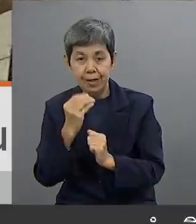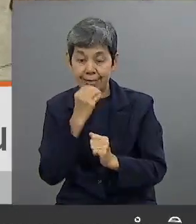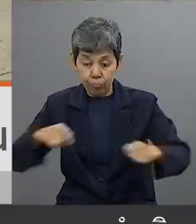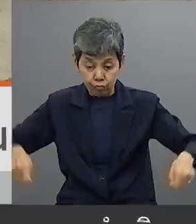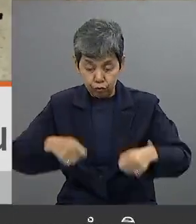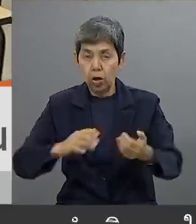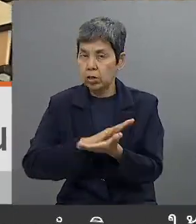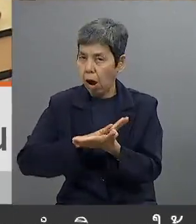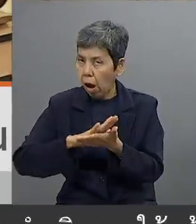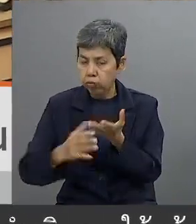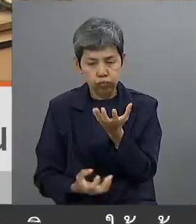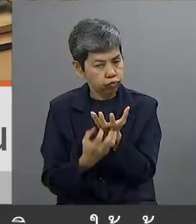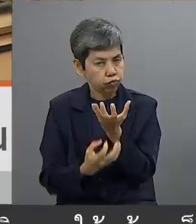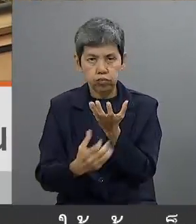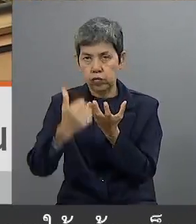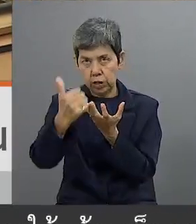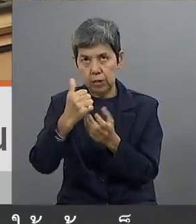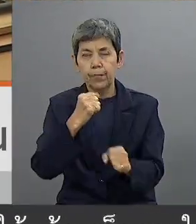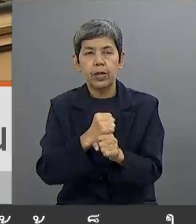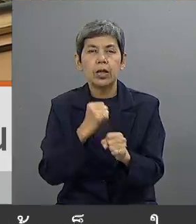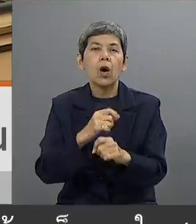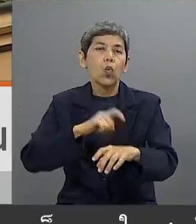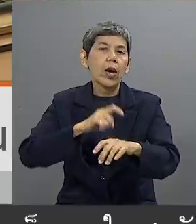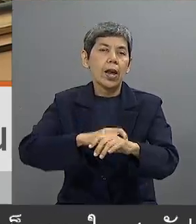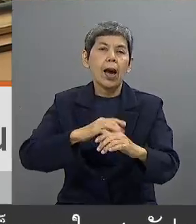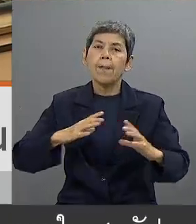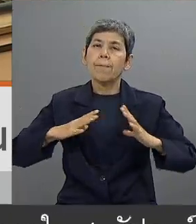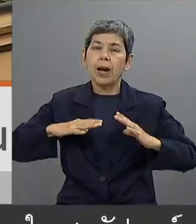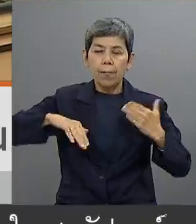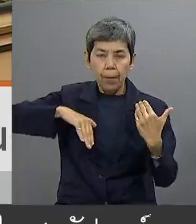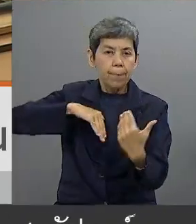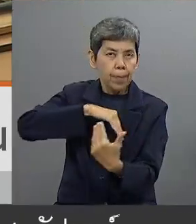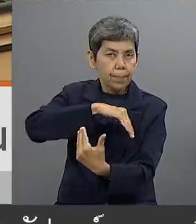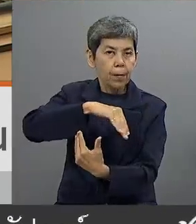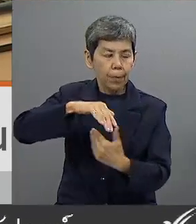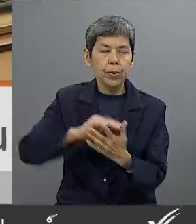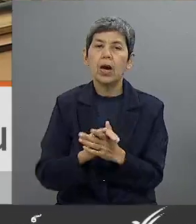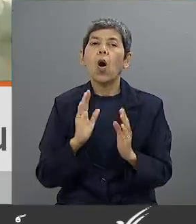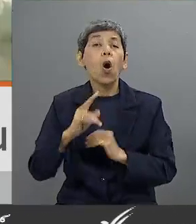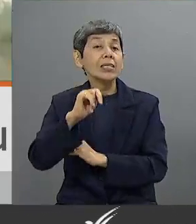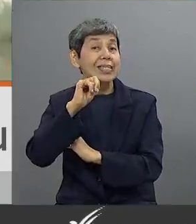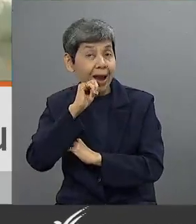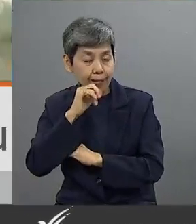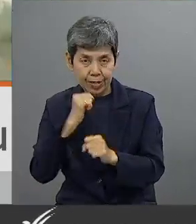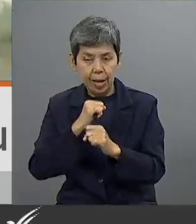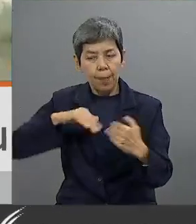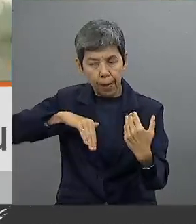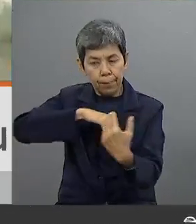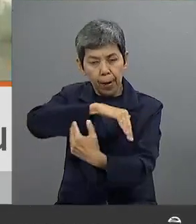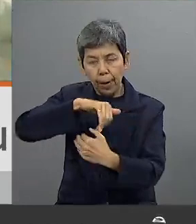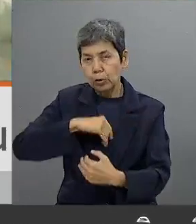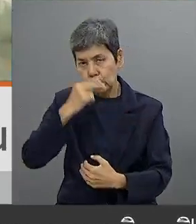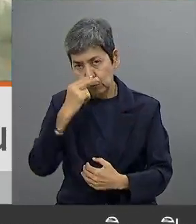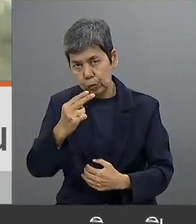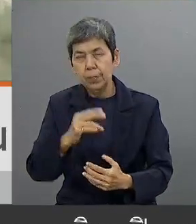และสุกใหม่จัดให้มีการเหลื่อมเวลาในการพักรับประทานอาหารการใช้ห้องน้ำจะจัดให้สลับกันตามความเหมาะสมมี